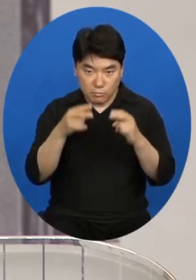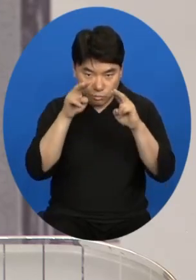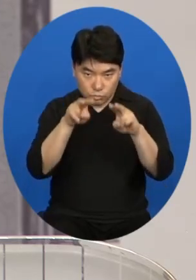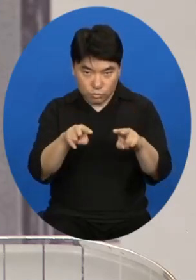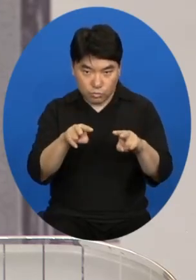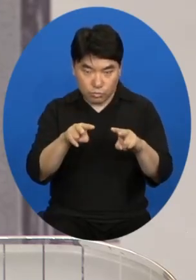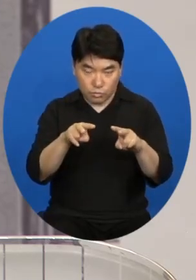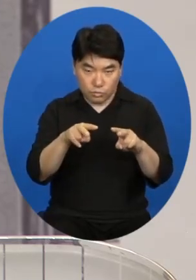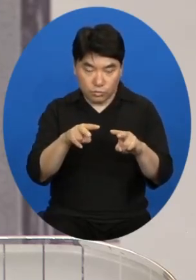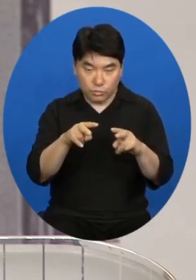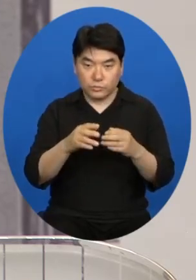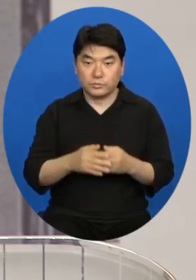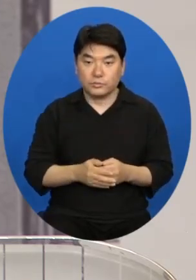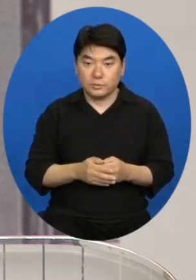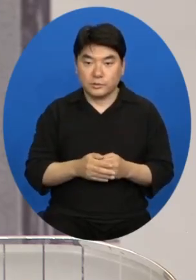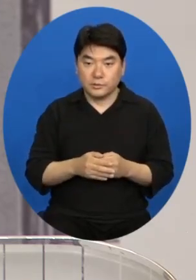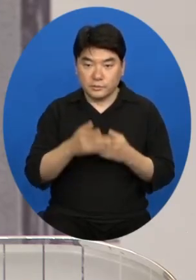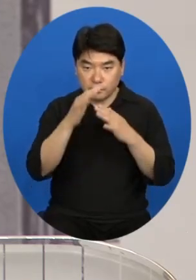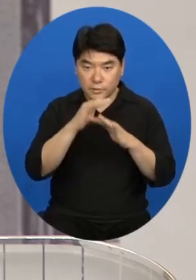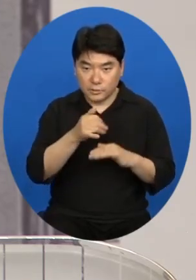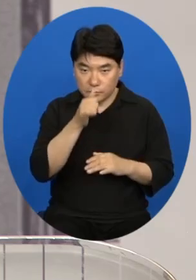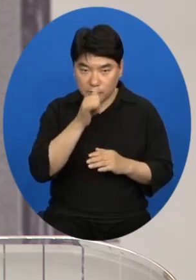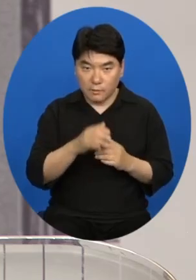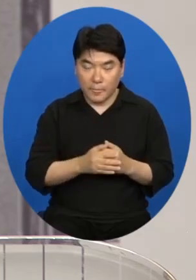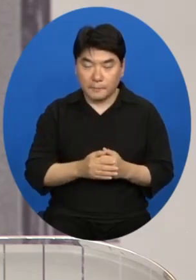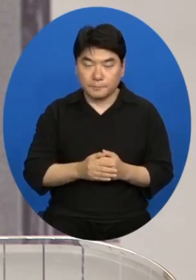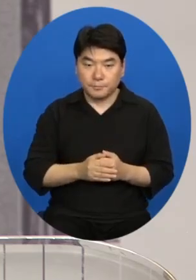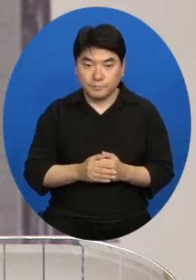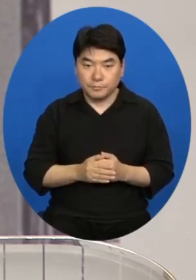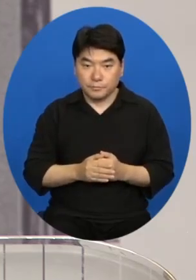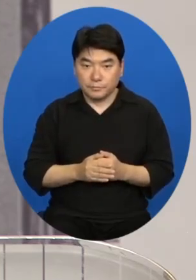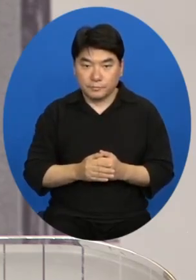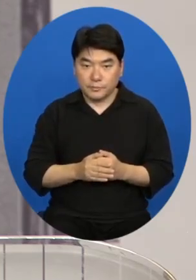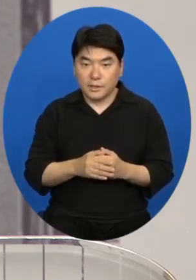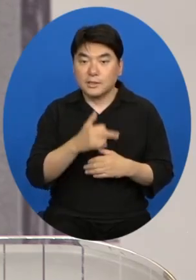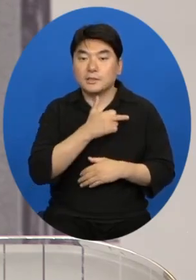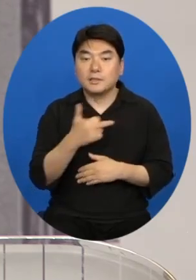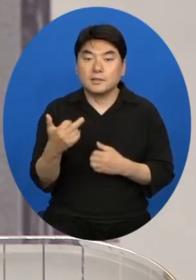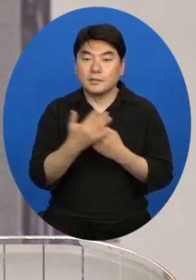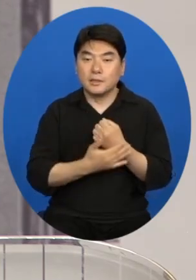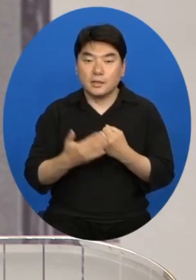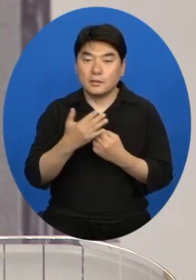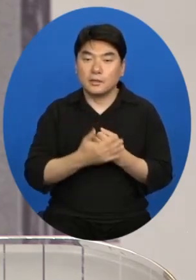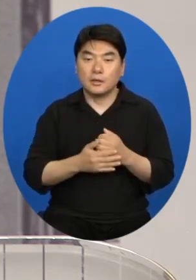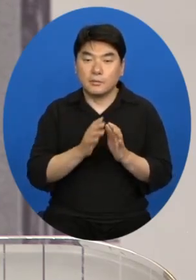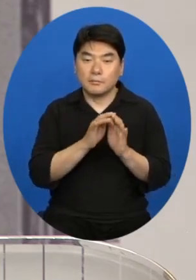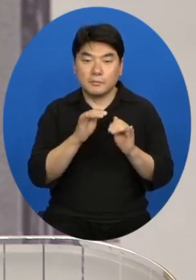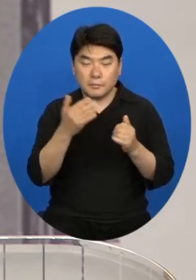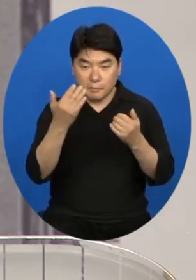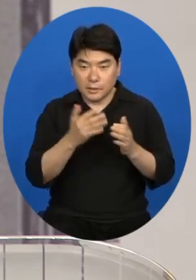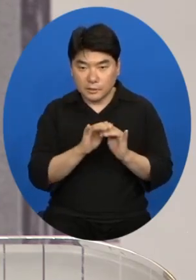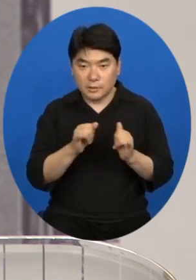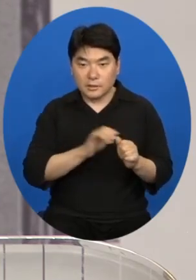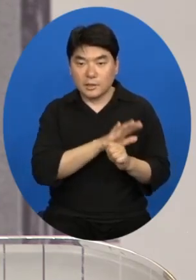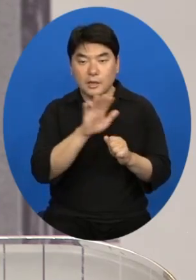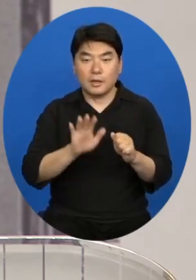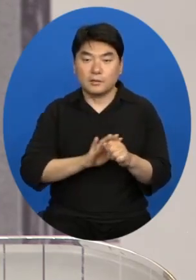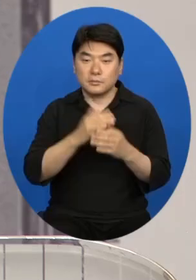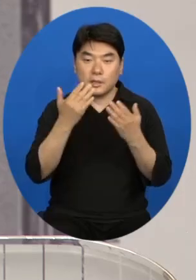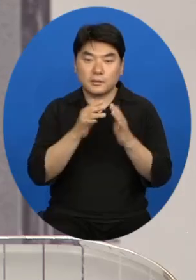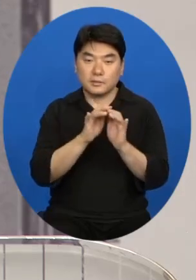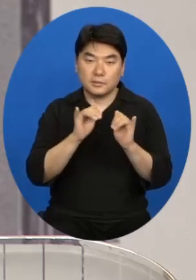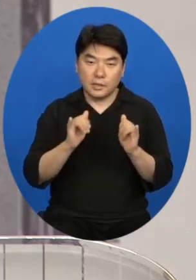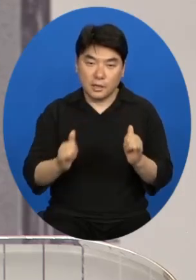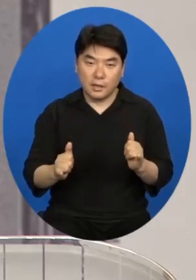명확하게 말씀하고 계세요. 본문의 천사를 통해서 이렇게 말씀하시는 거예요. 큰 은총을 입은 자여, 크게 사랑을 받는 자여. 근데 이